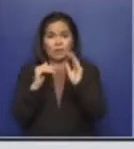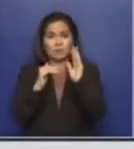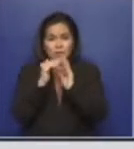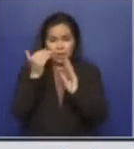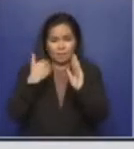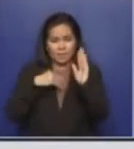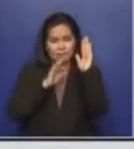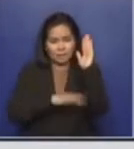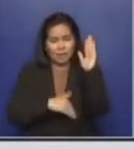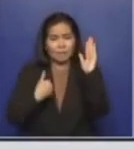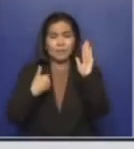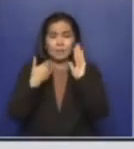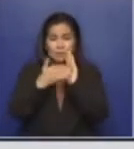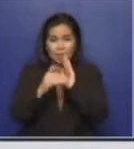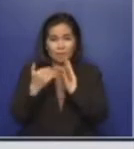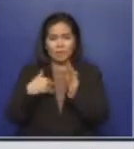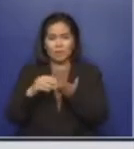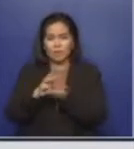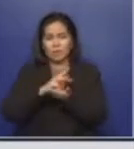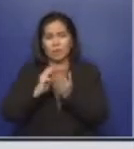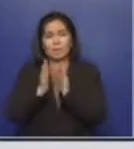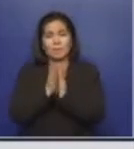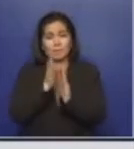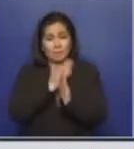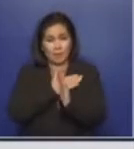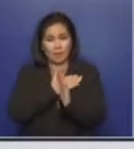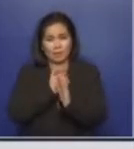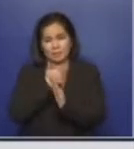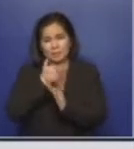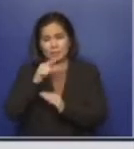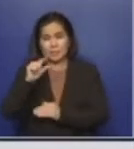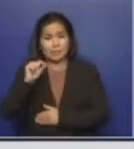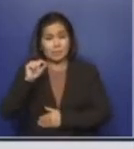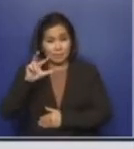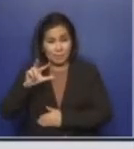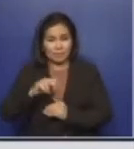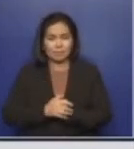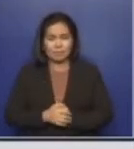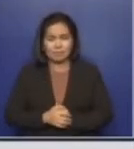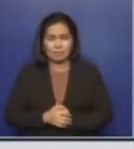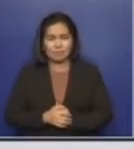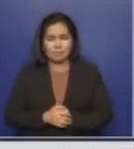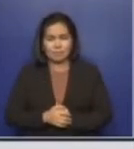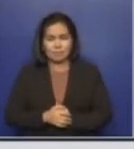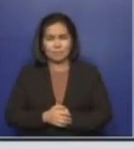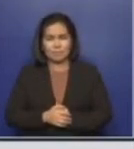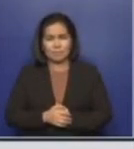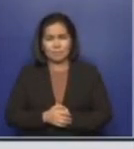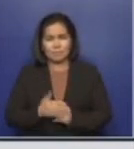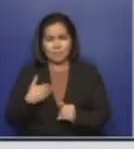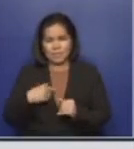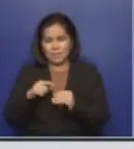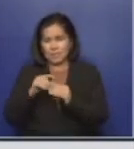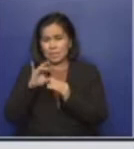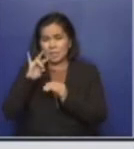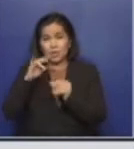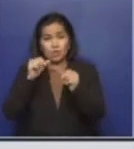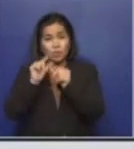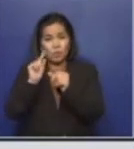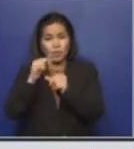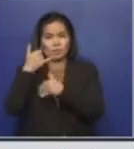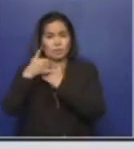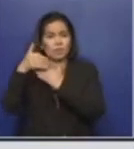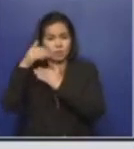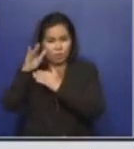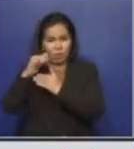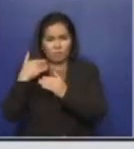เป็นวิทยาลัยสงฆ์อีก23แห่งอีกแห่งอีก7แห่งน่ะอยู่ต่างประเทศนี่คือการ